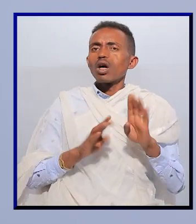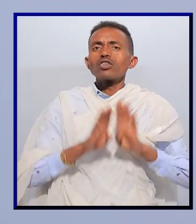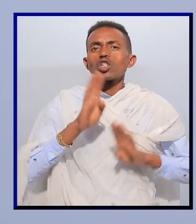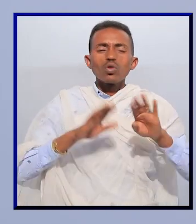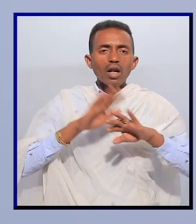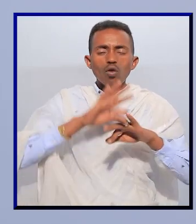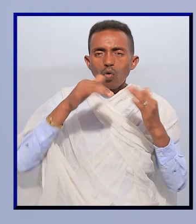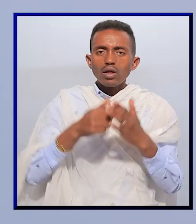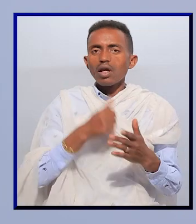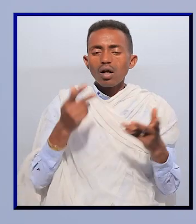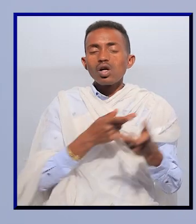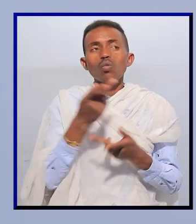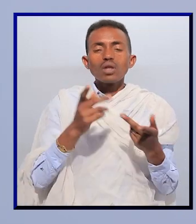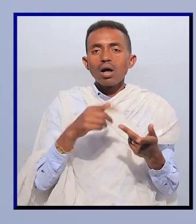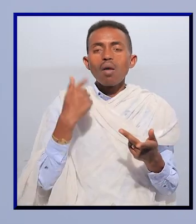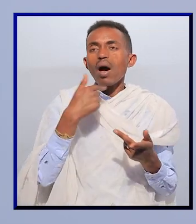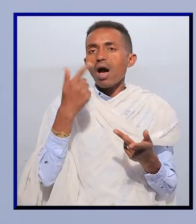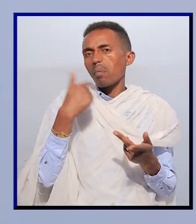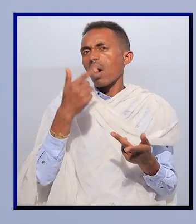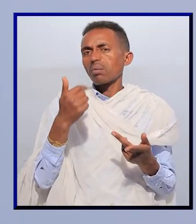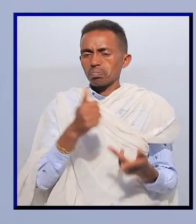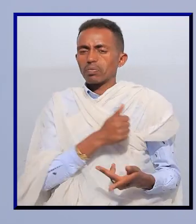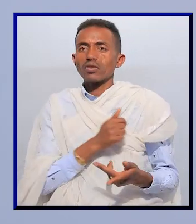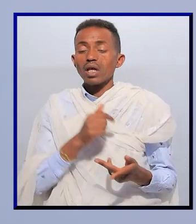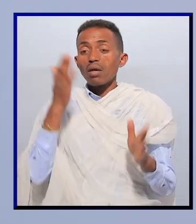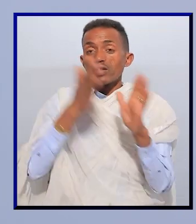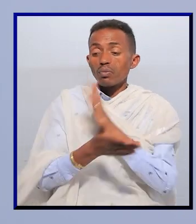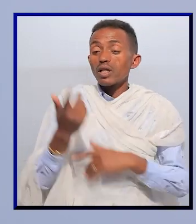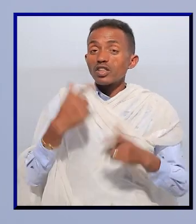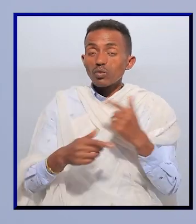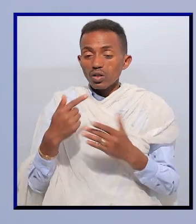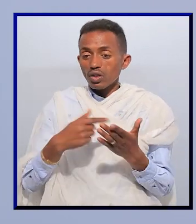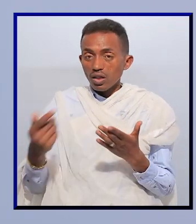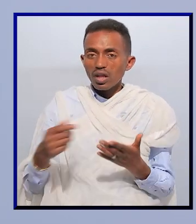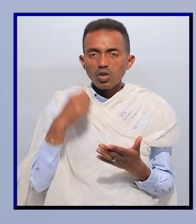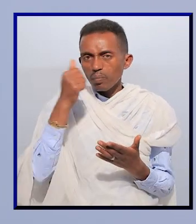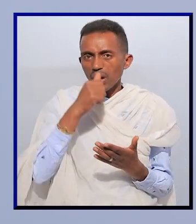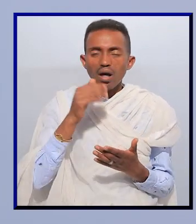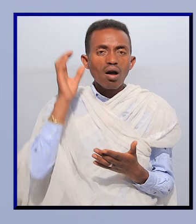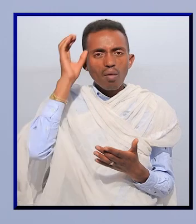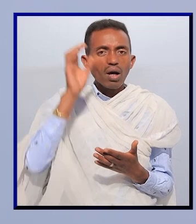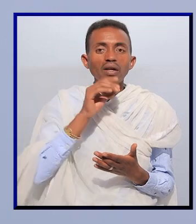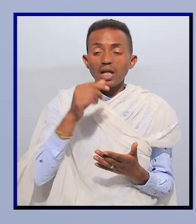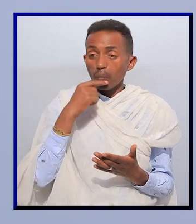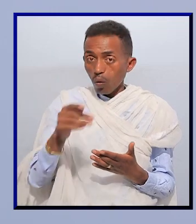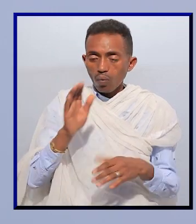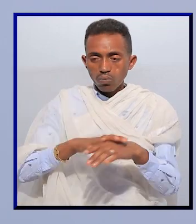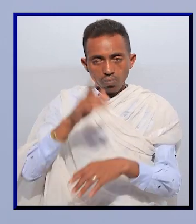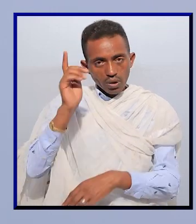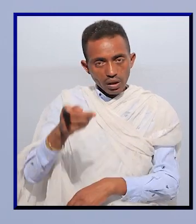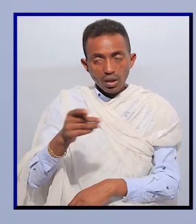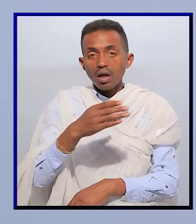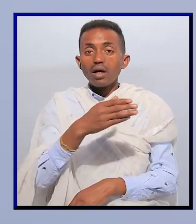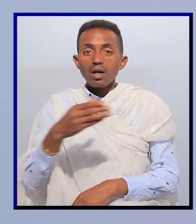ላይ ሌላም ቦታ ላይ ማን አለብኝ ብለው ወደ መፈጸም ሊመጡ ሲሉ ይሄ የኢትዮጵያ ባህል ወግ አይደለም ብሎ